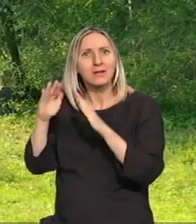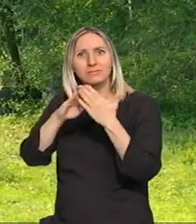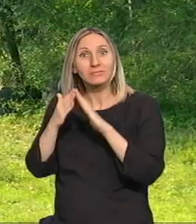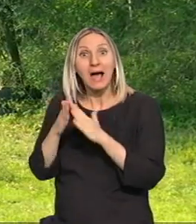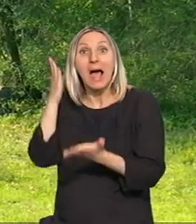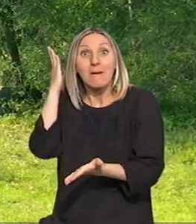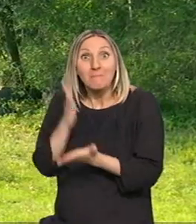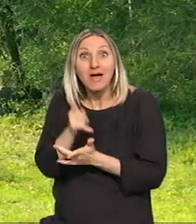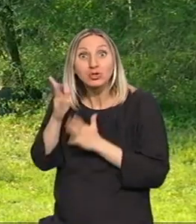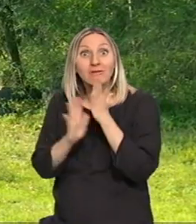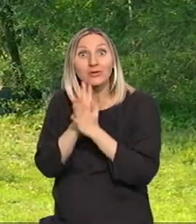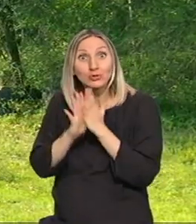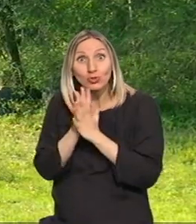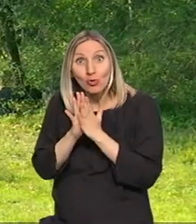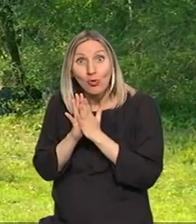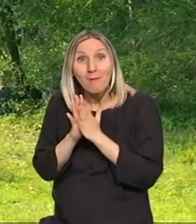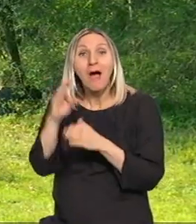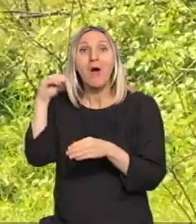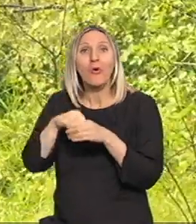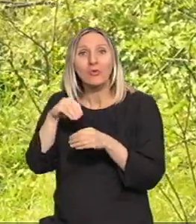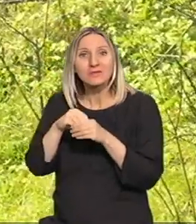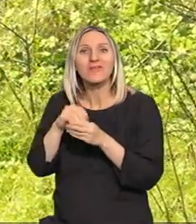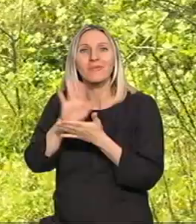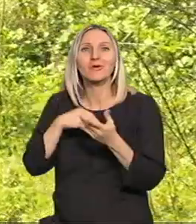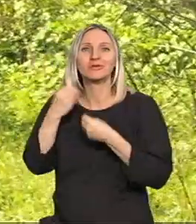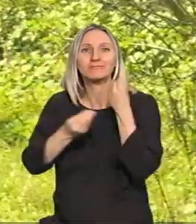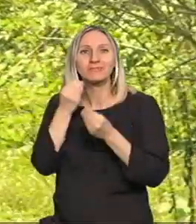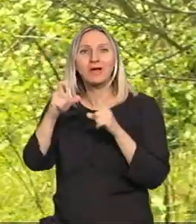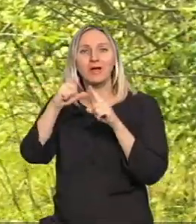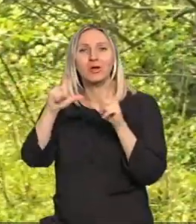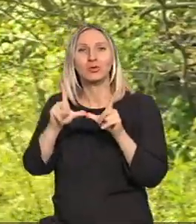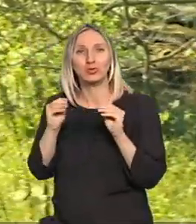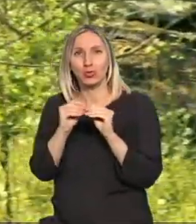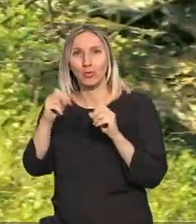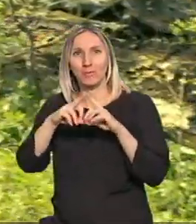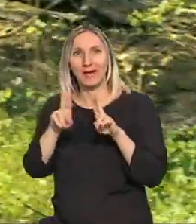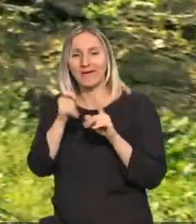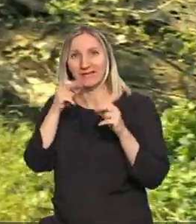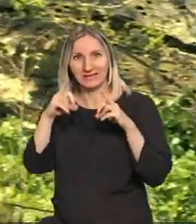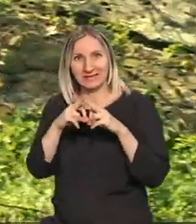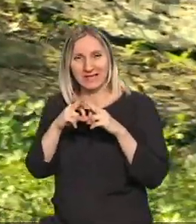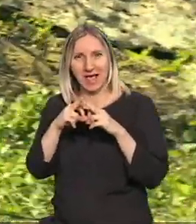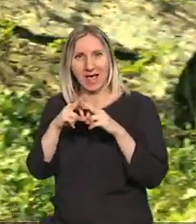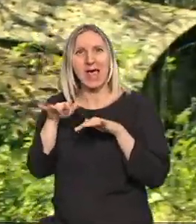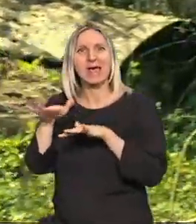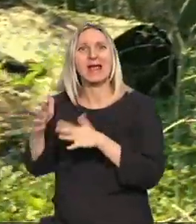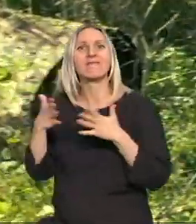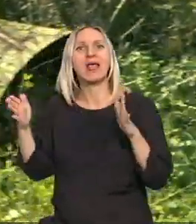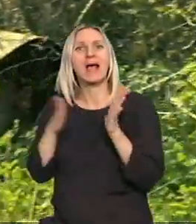ritova počinje priča o Dubravici. Na ušću Velike Morave u Dunav, u prvom